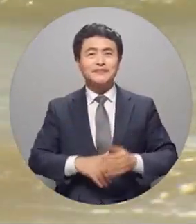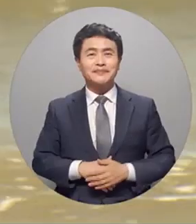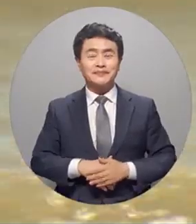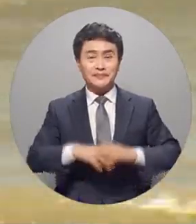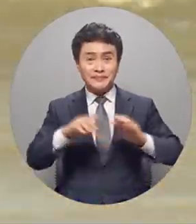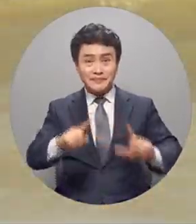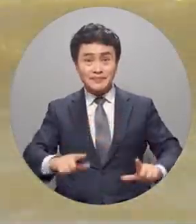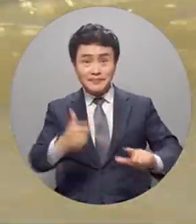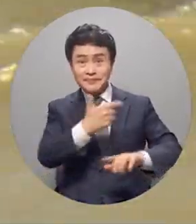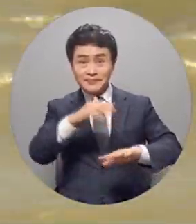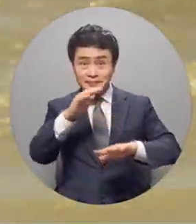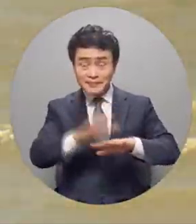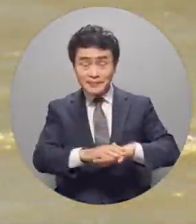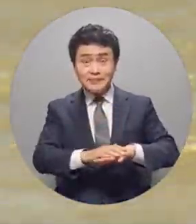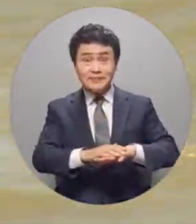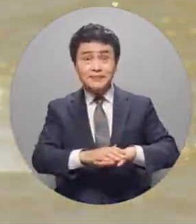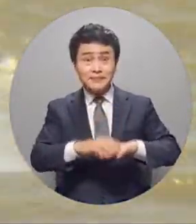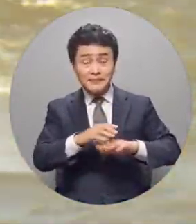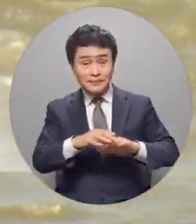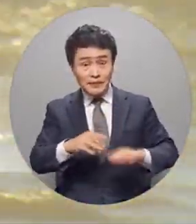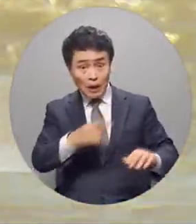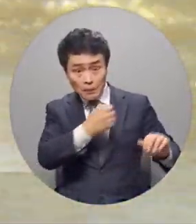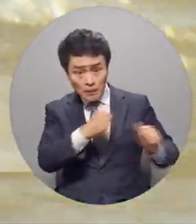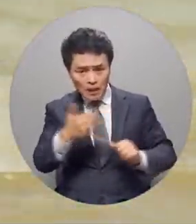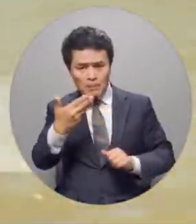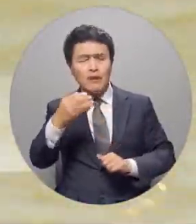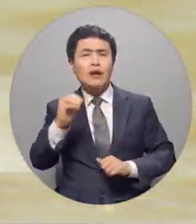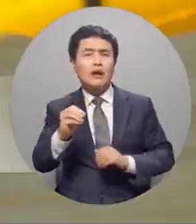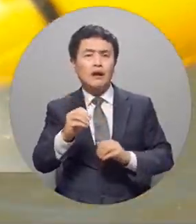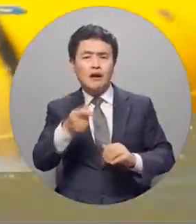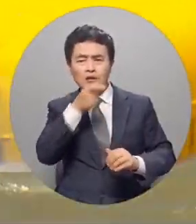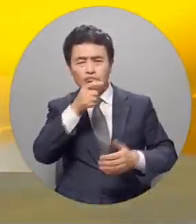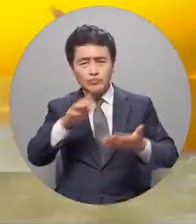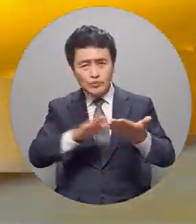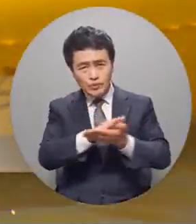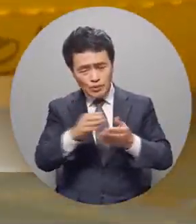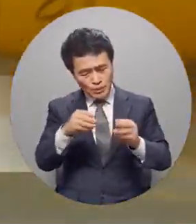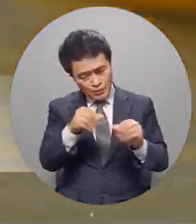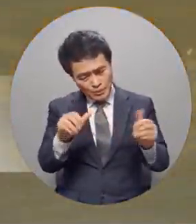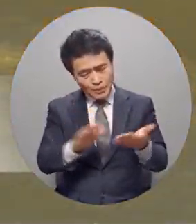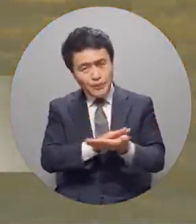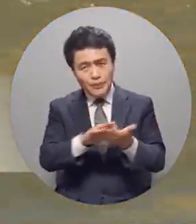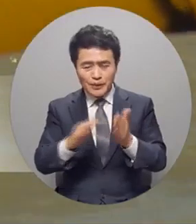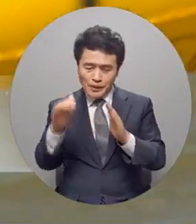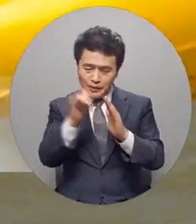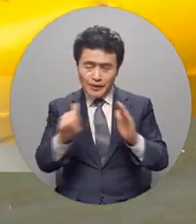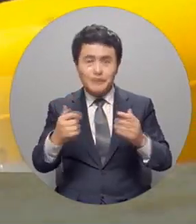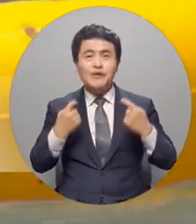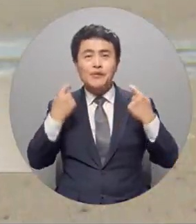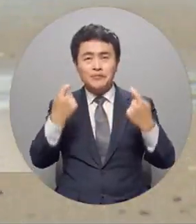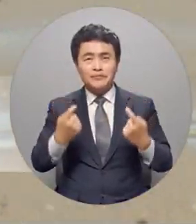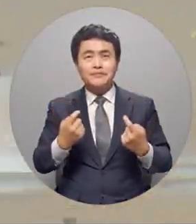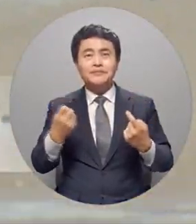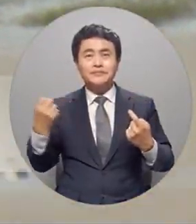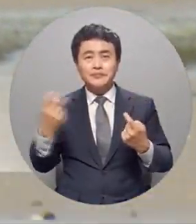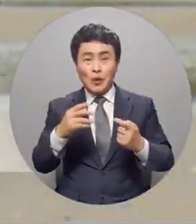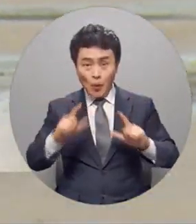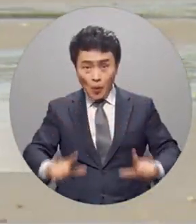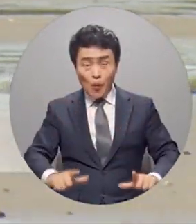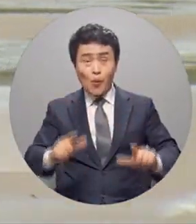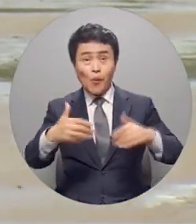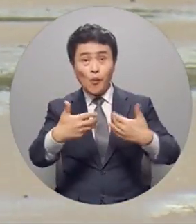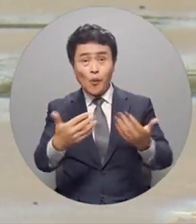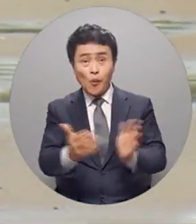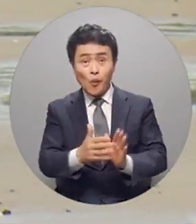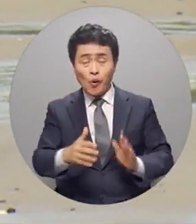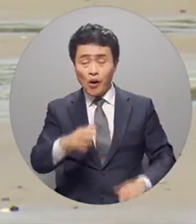이날 대천해수욕장을 찾은 피서객은 8만여 명. 물놀이와 모래놀이를 즐기는 가족 단위 관광객은 물론 올해부터